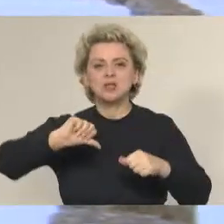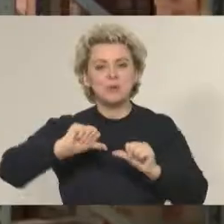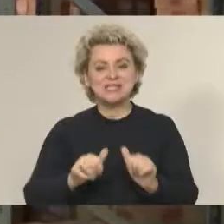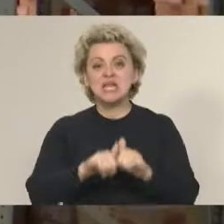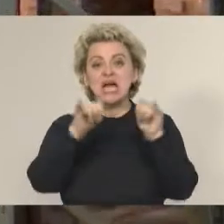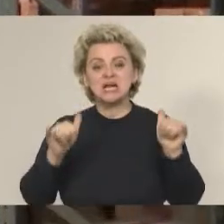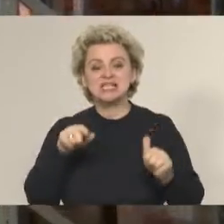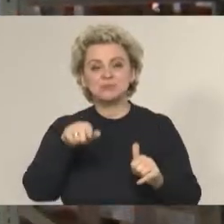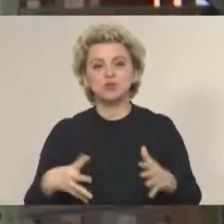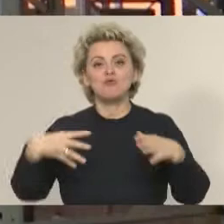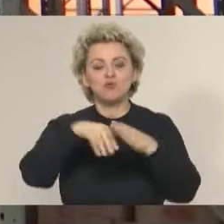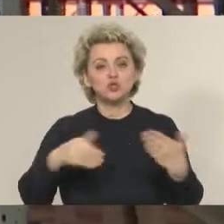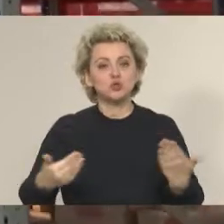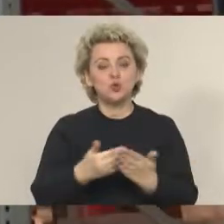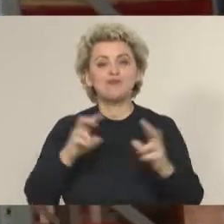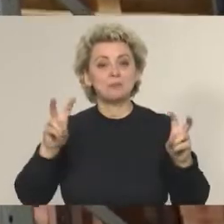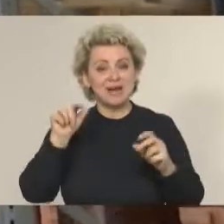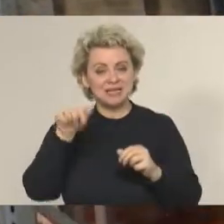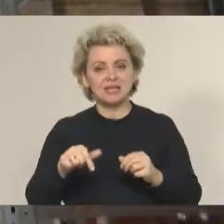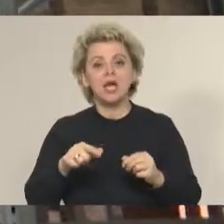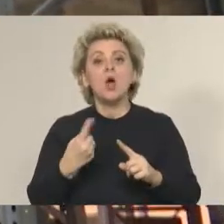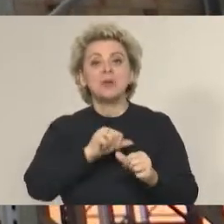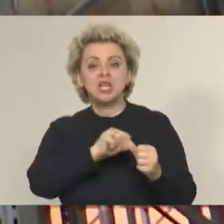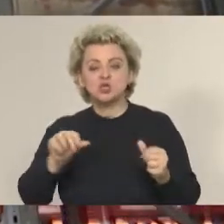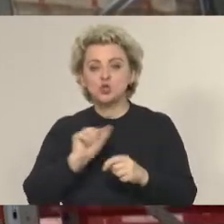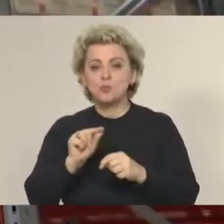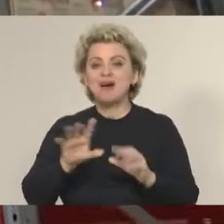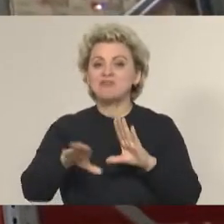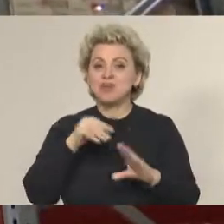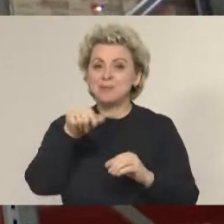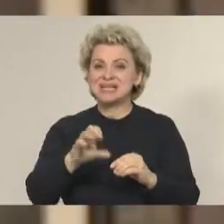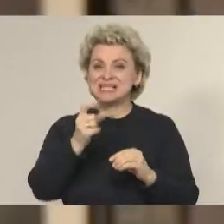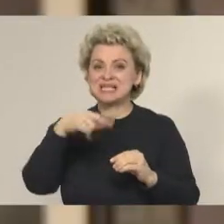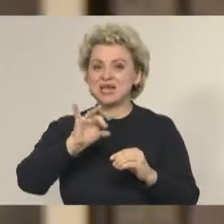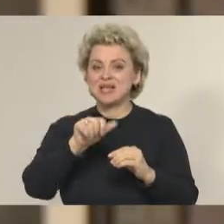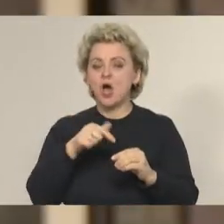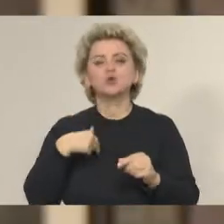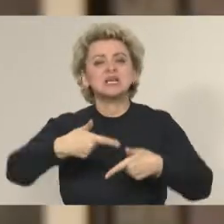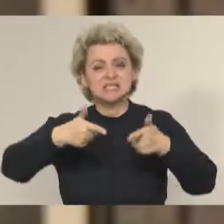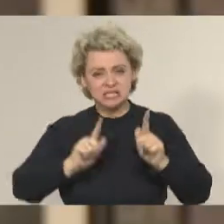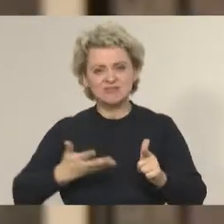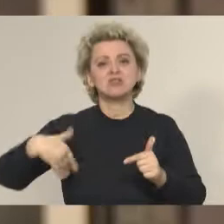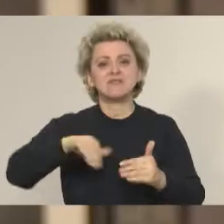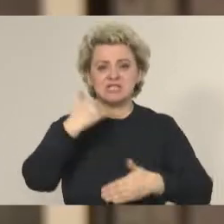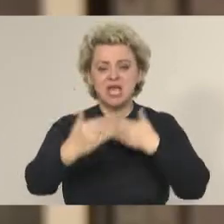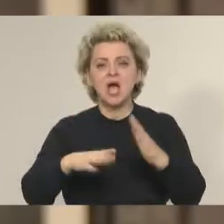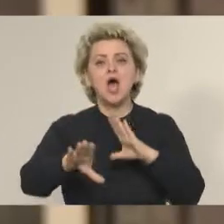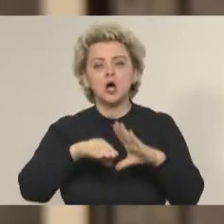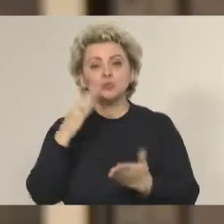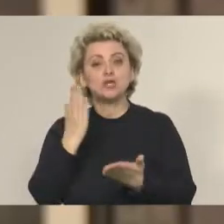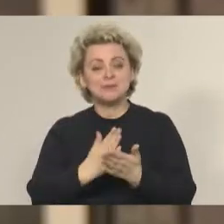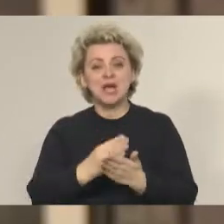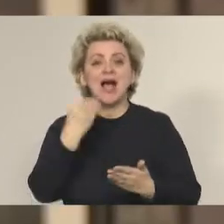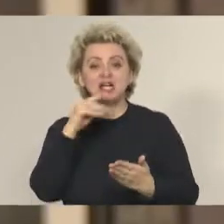постоянно развивается и вводит новые бренды. Под особым контролем выбор сырья. У нас действительно на всех этапах отборки